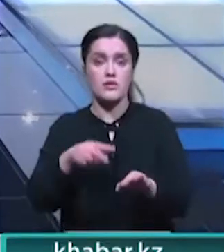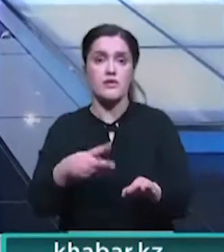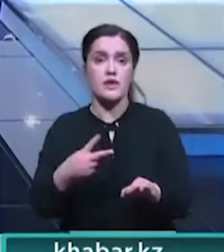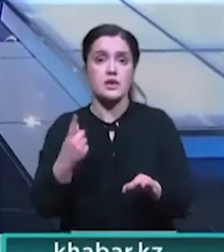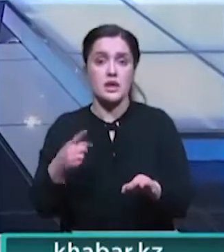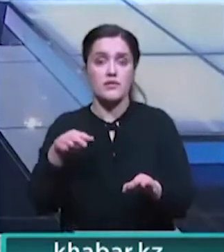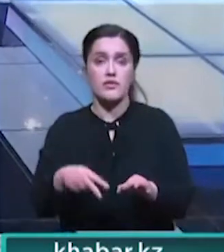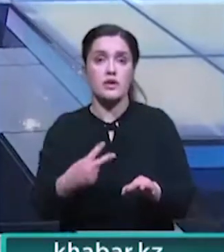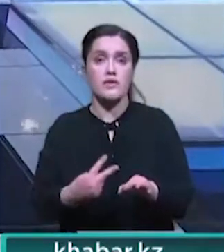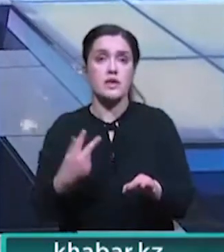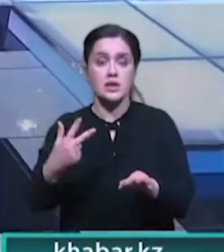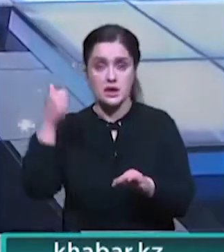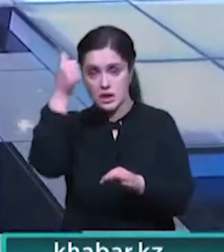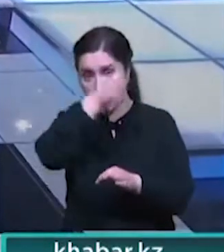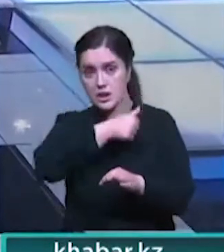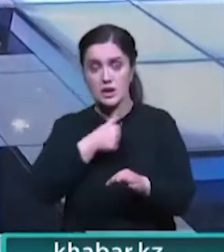2021-2023, в рамках которой